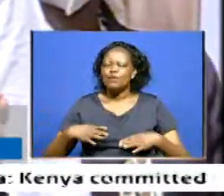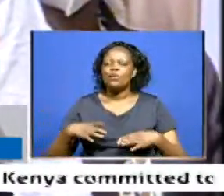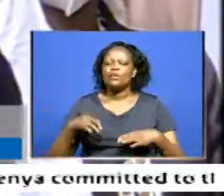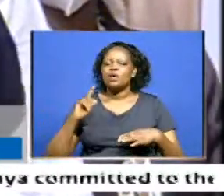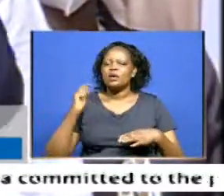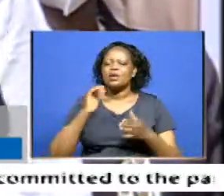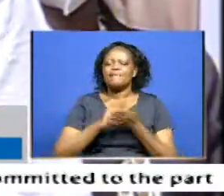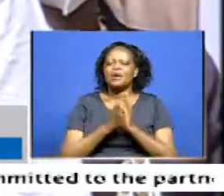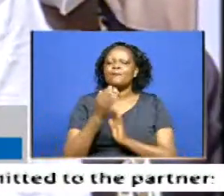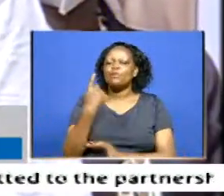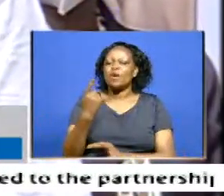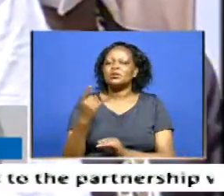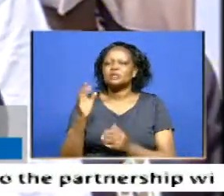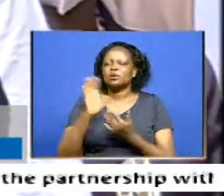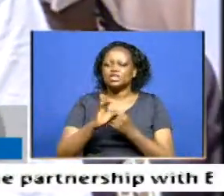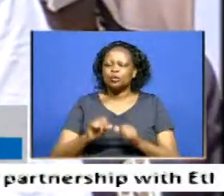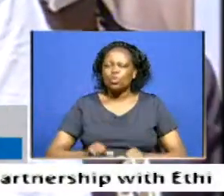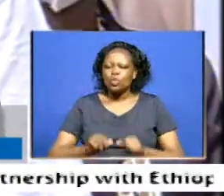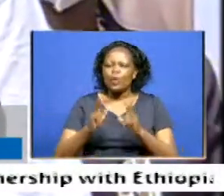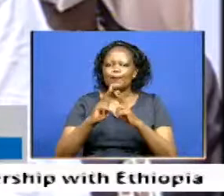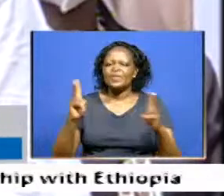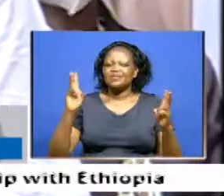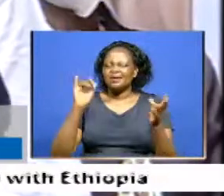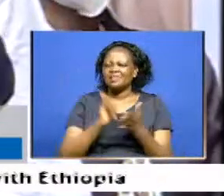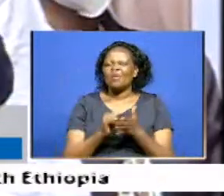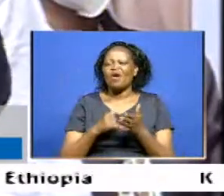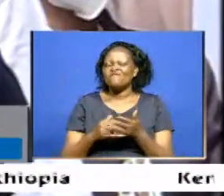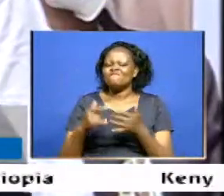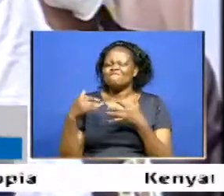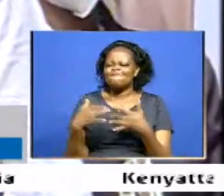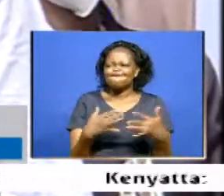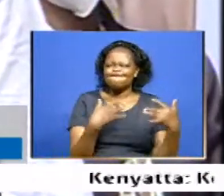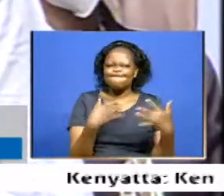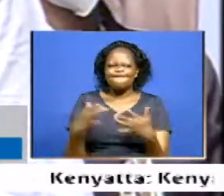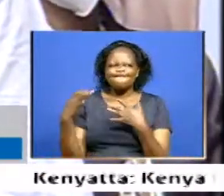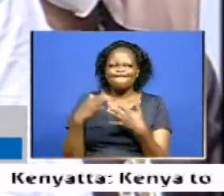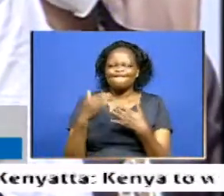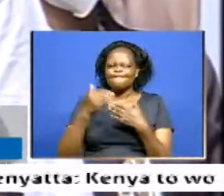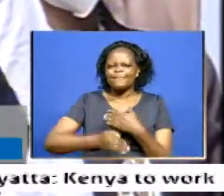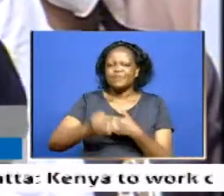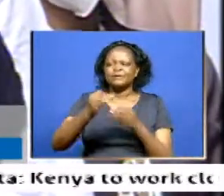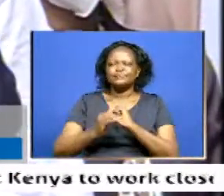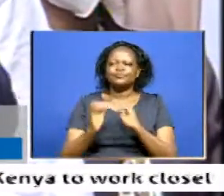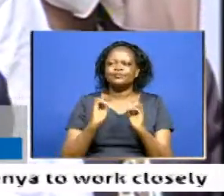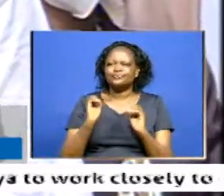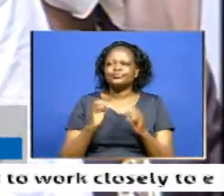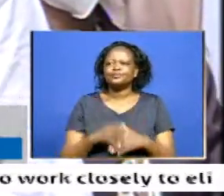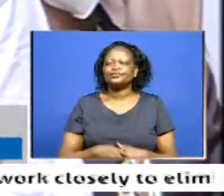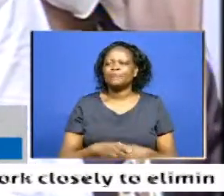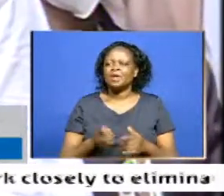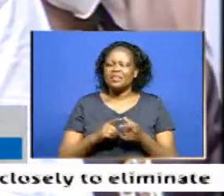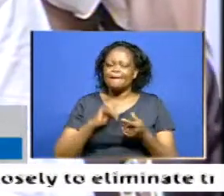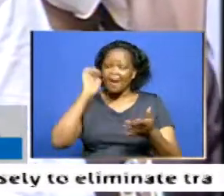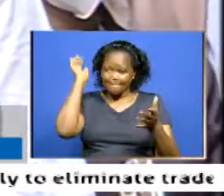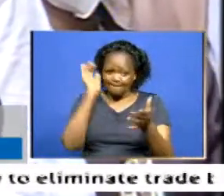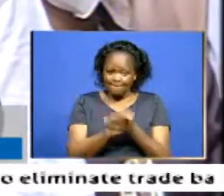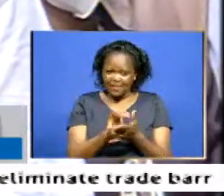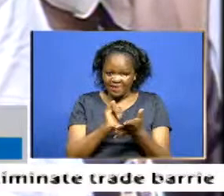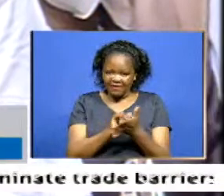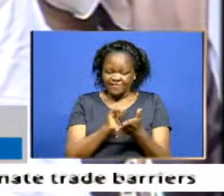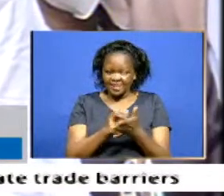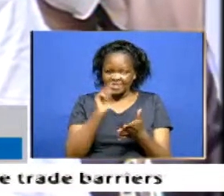moja, nchi iendelee mbele ili tusikue na mvurutano kuelekea mbele. Na nimeamini ya kwamba